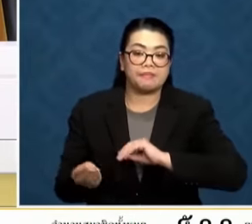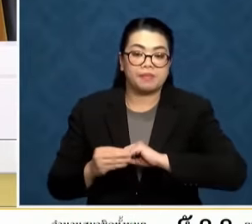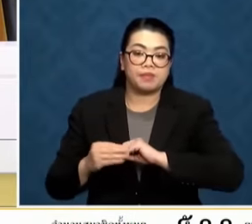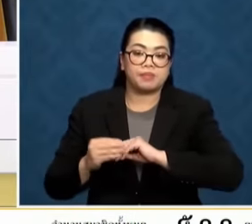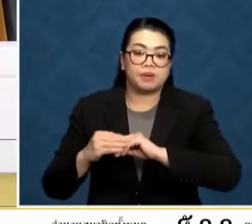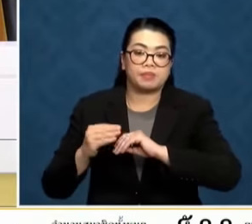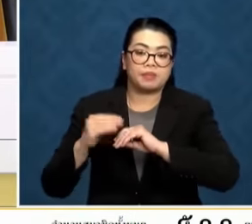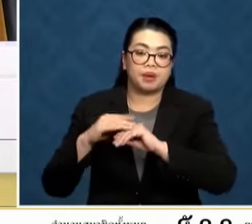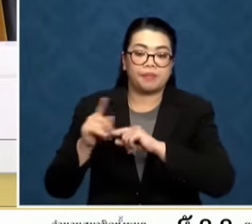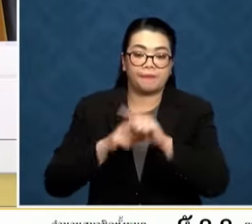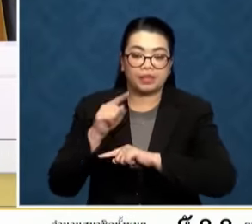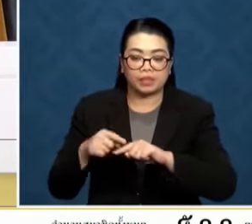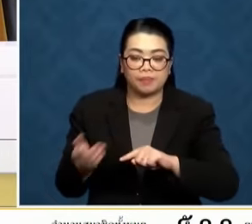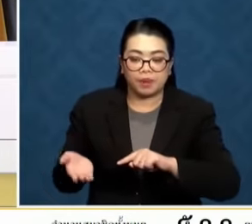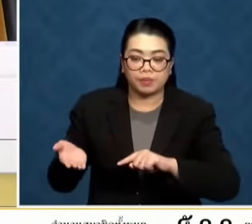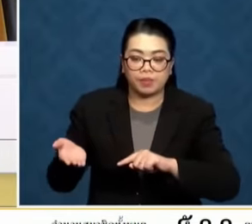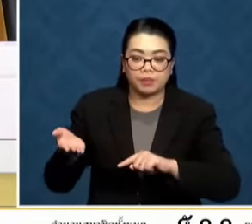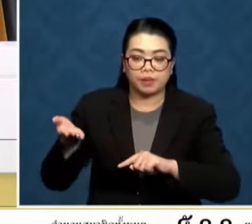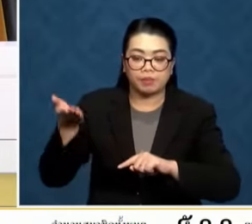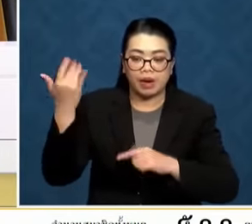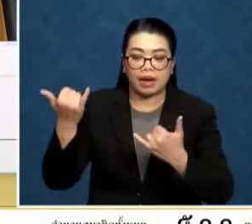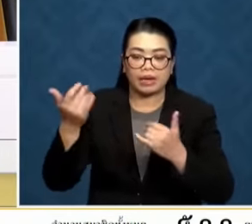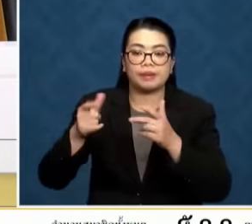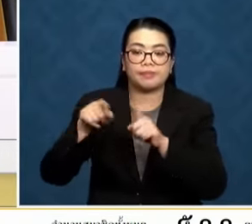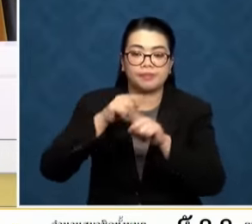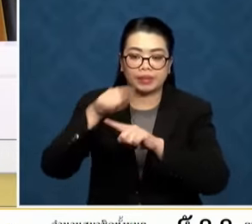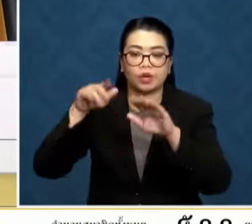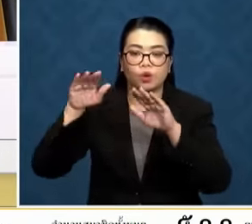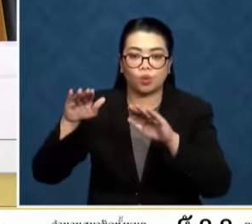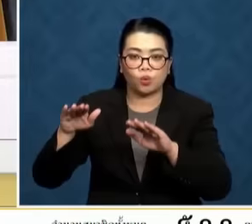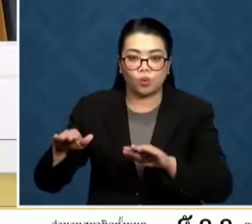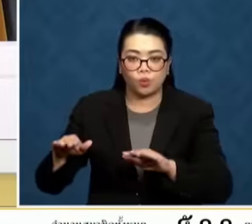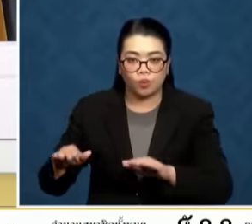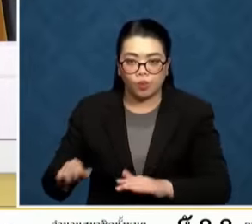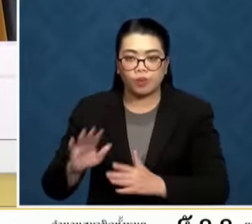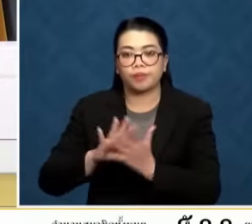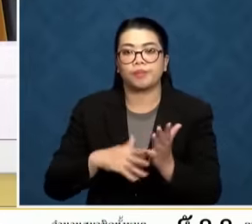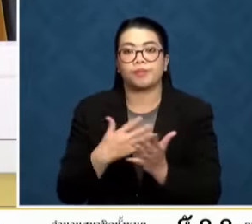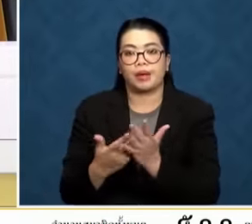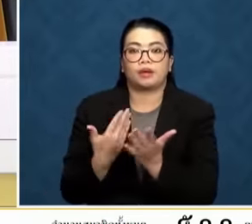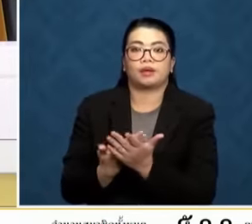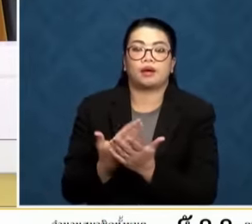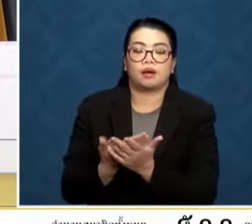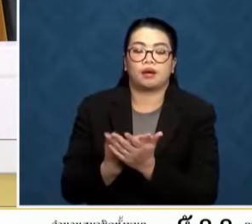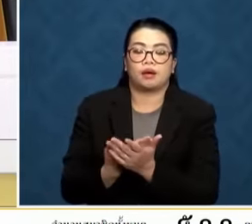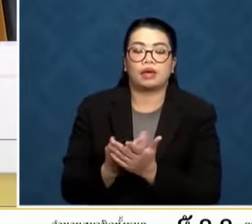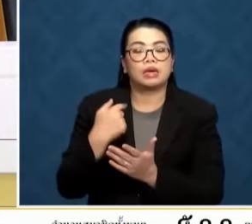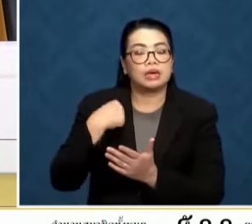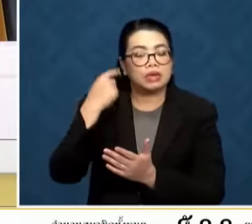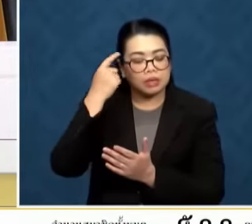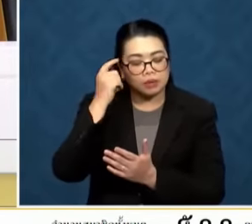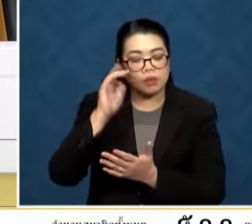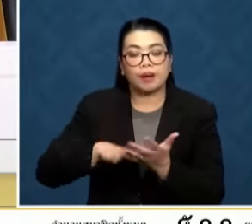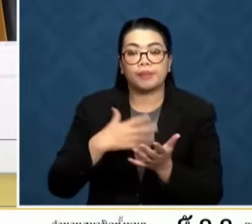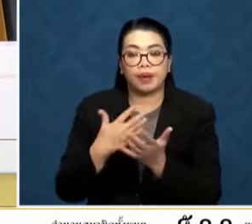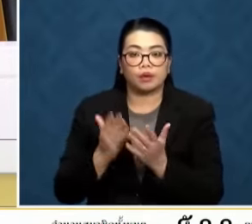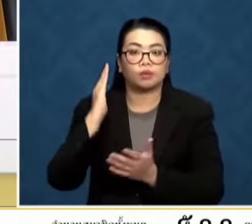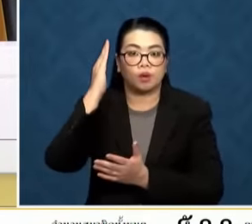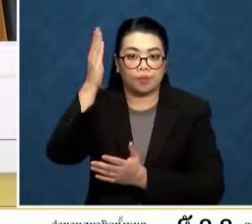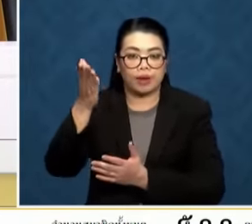ในระดับสูงแต่อันนี้เป็นตัวเลขที่อยู่ในแผนการคลังในระยะปานกลางซึ่งทุกท่าน